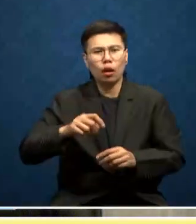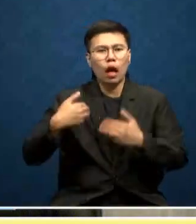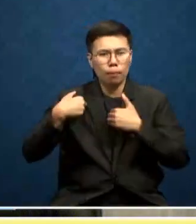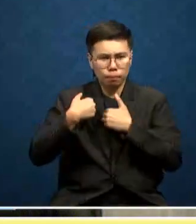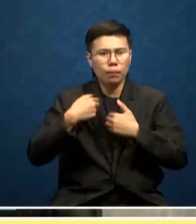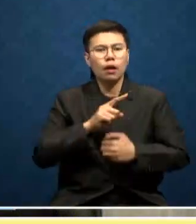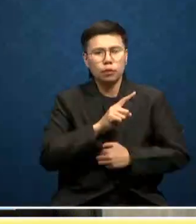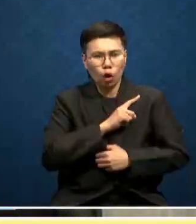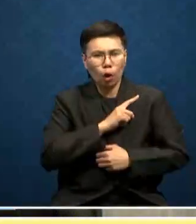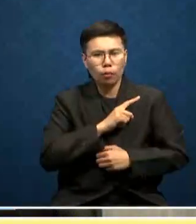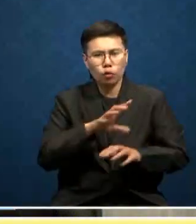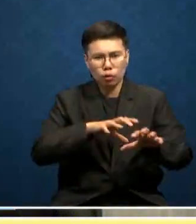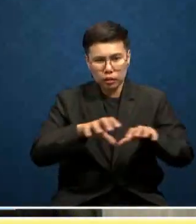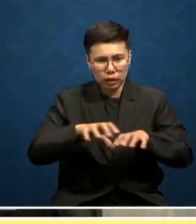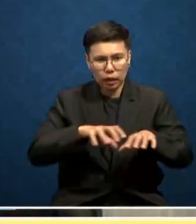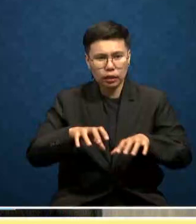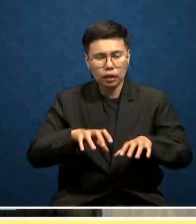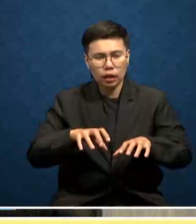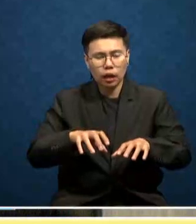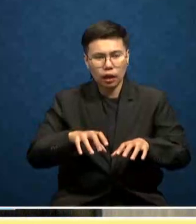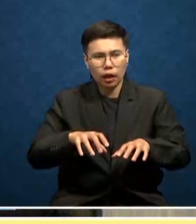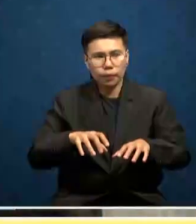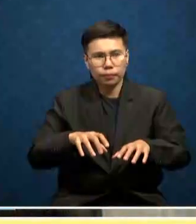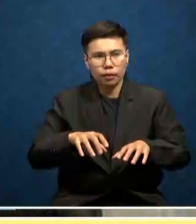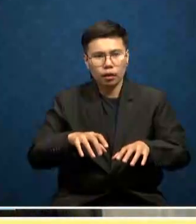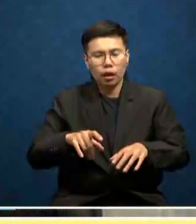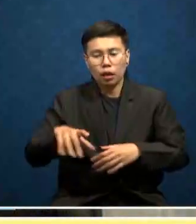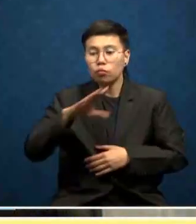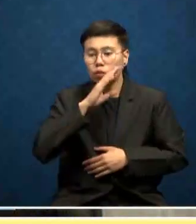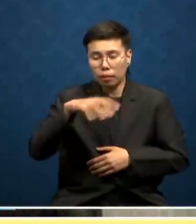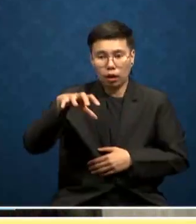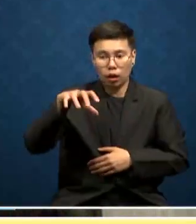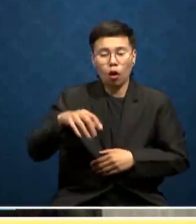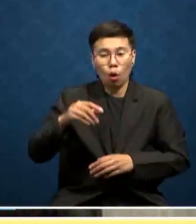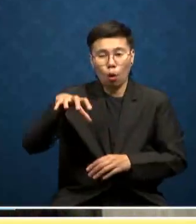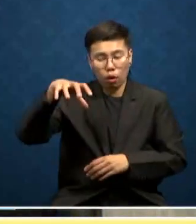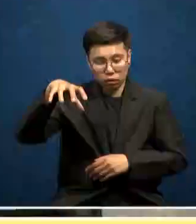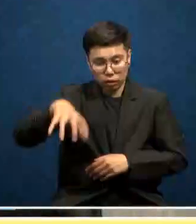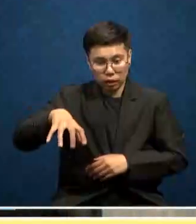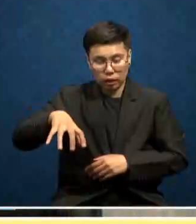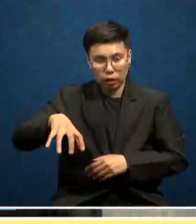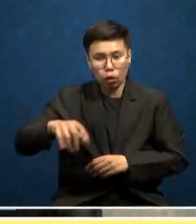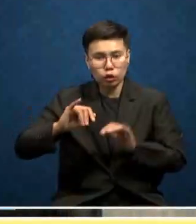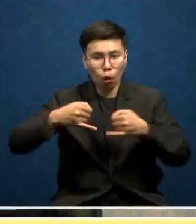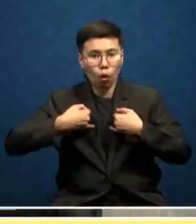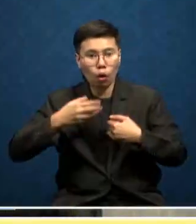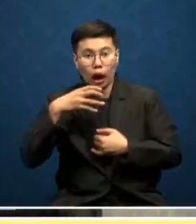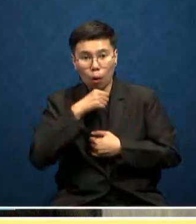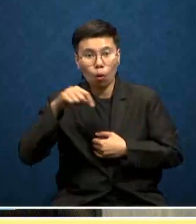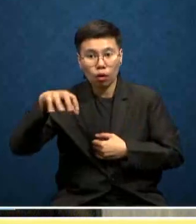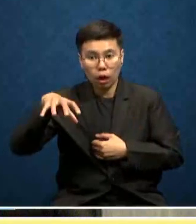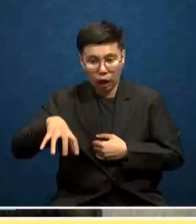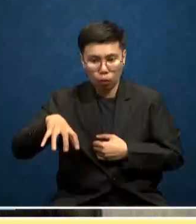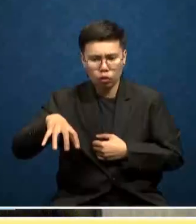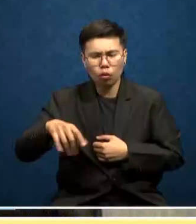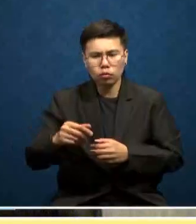ดการให้ปลอดจากการครอบครองหรือการยึดถือหรือกรรมสิทธิ์ใดๆของผู้อยู่เก่าหรือผู้